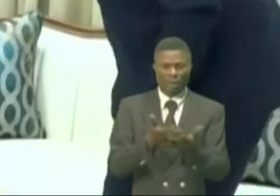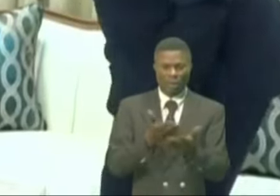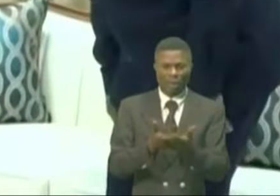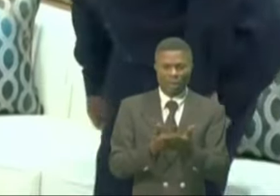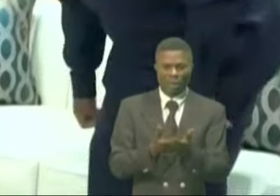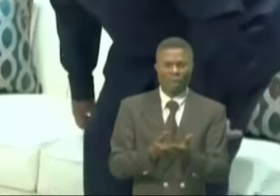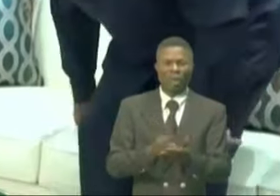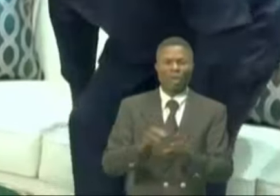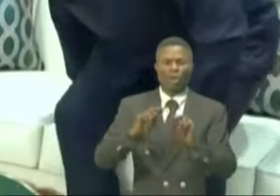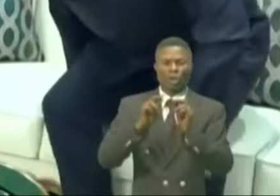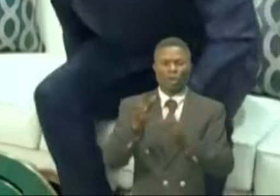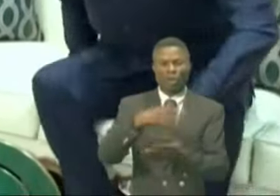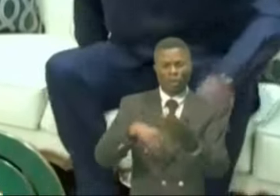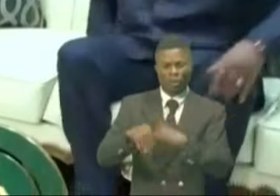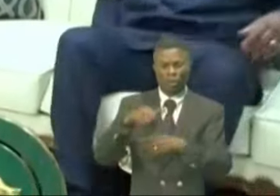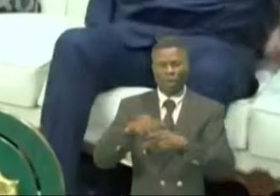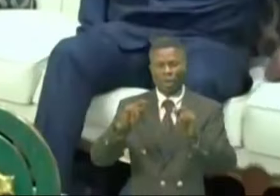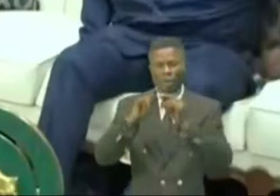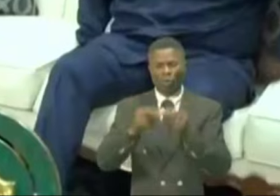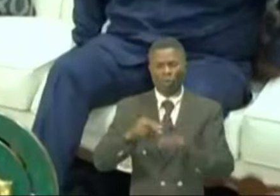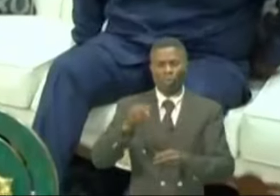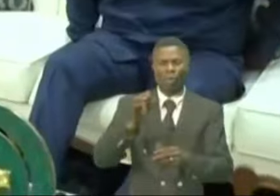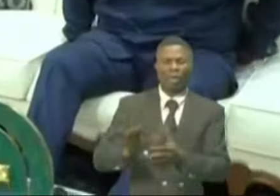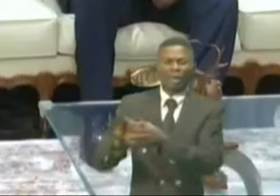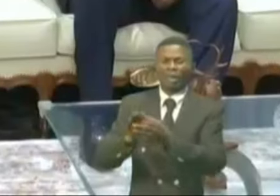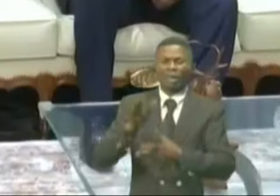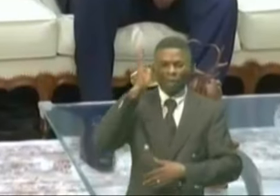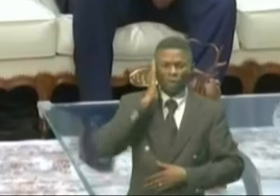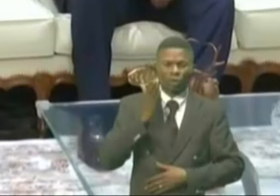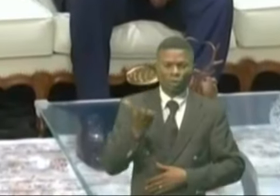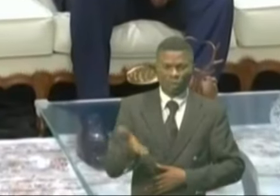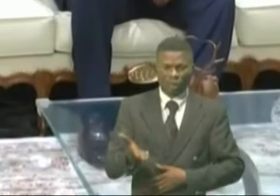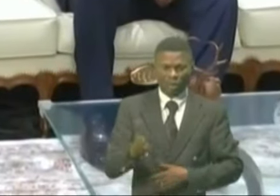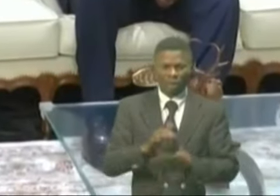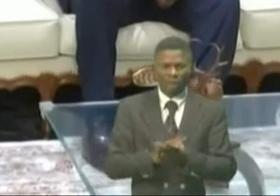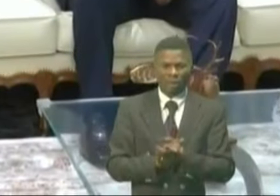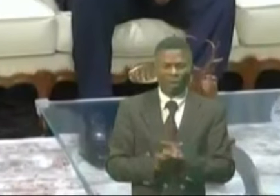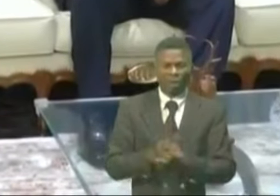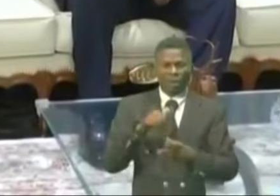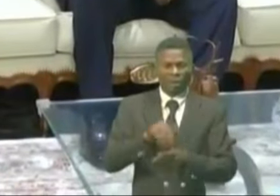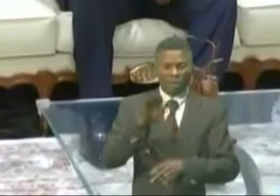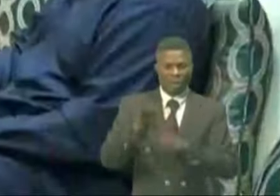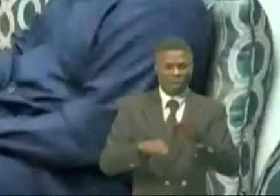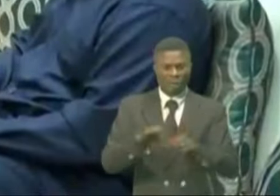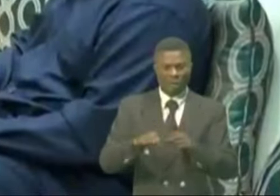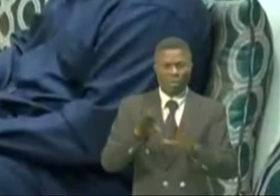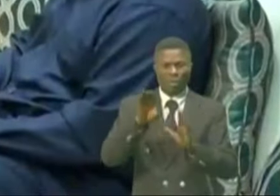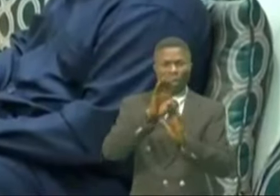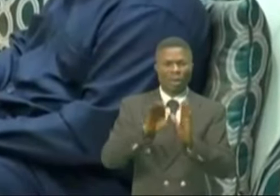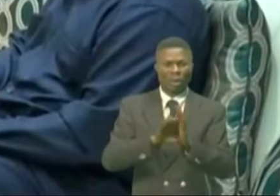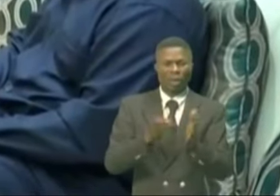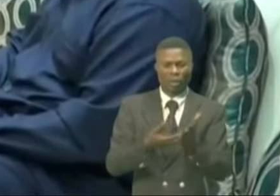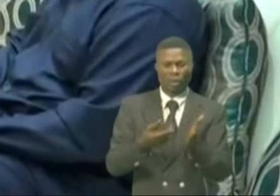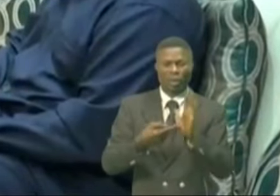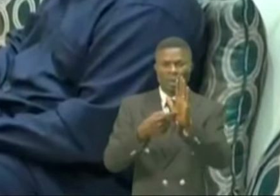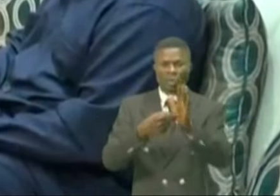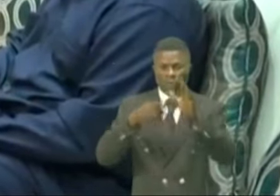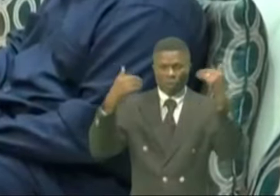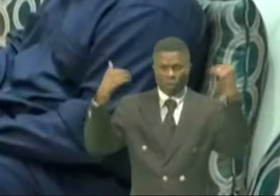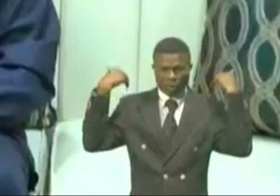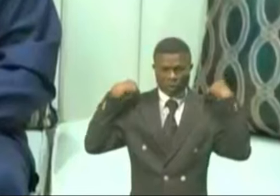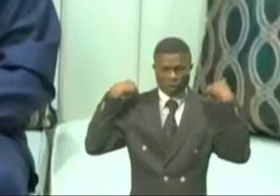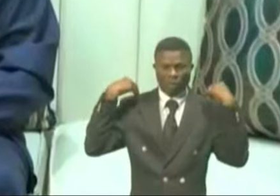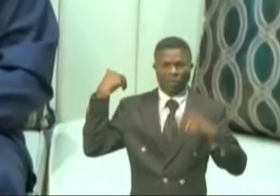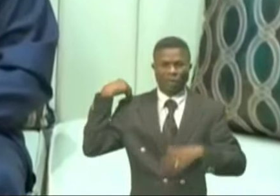nouveau doyen, règle constitutionnelle oblige. Pascal Kindwelo a dans une démarche institutionnelle présenté au chef de l'État